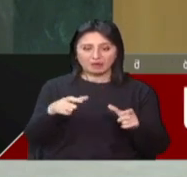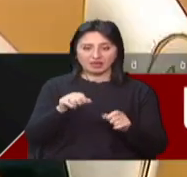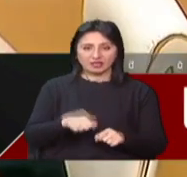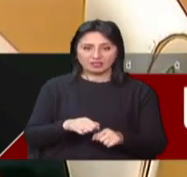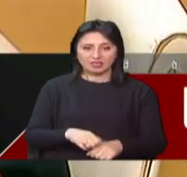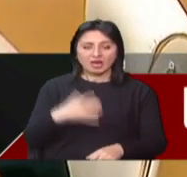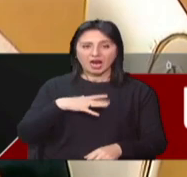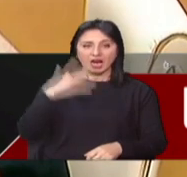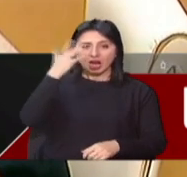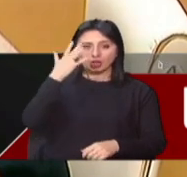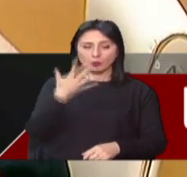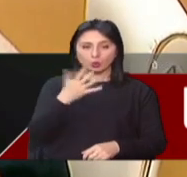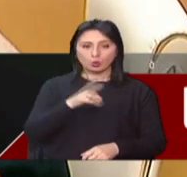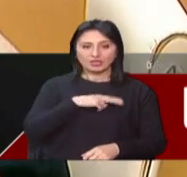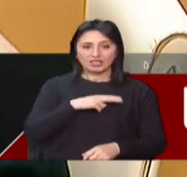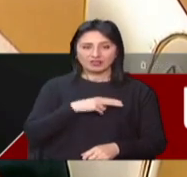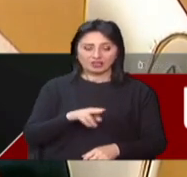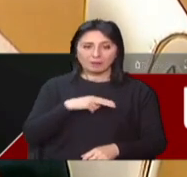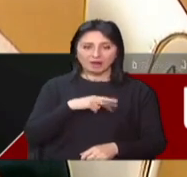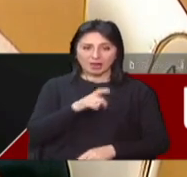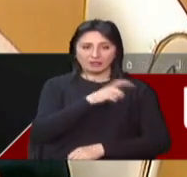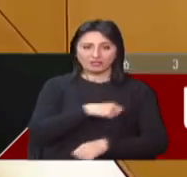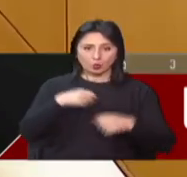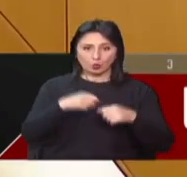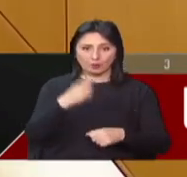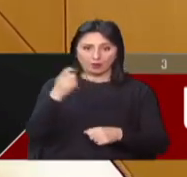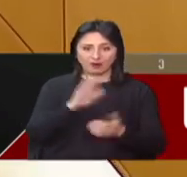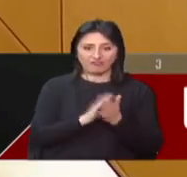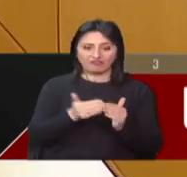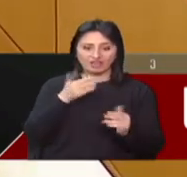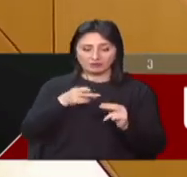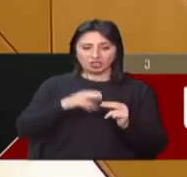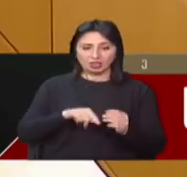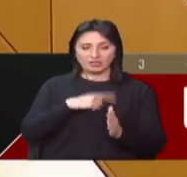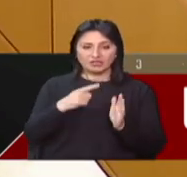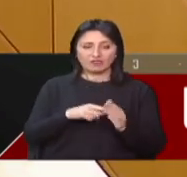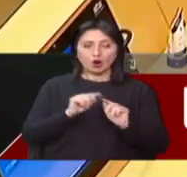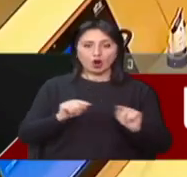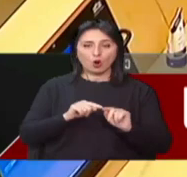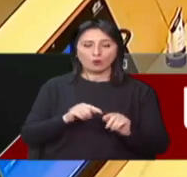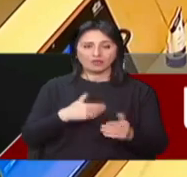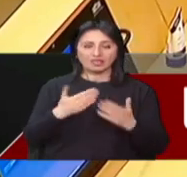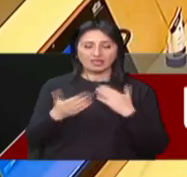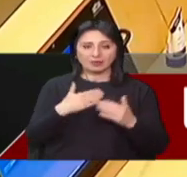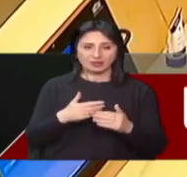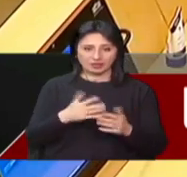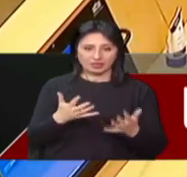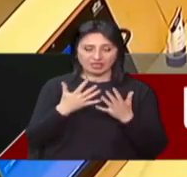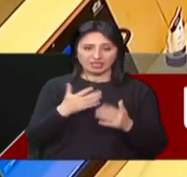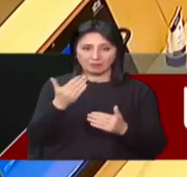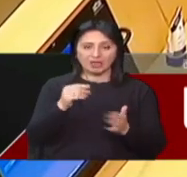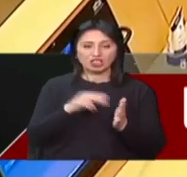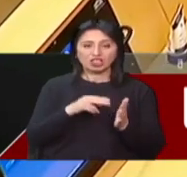მანდატს. ქართული ოცნების 5 დეპუტატისთვის პარლამენტის წევრის უფლებამოსილების ვადამდე შეწყვეტის საკითხზე ოპოზიციის დამოკიდებულება ცალსახაა.